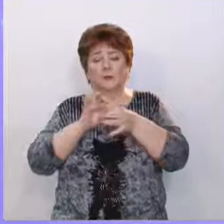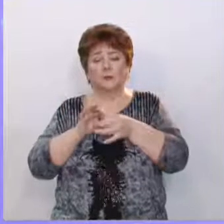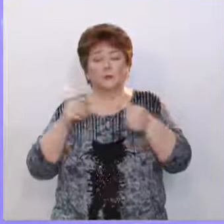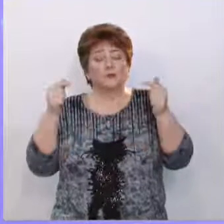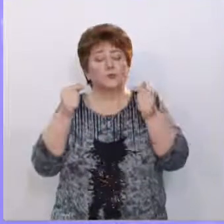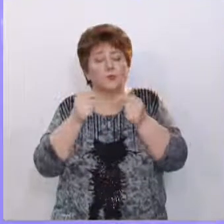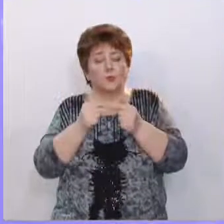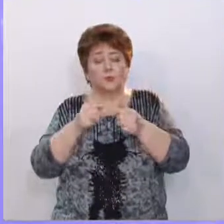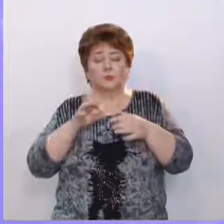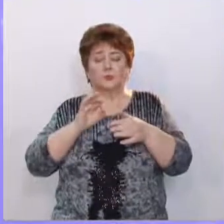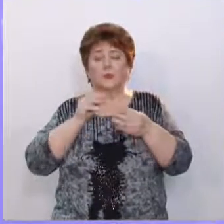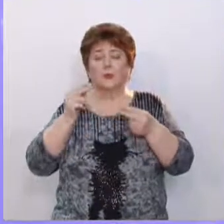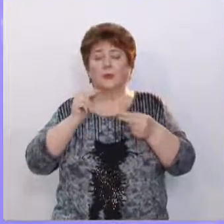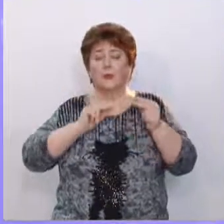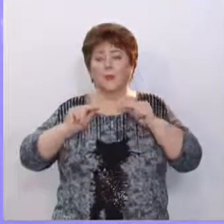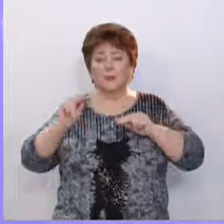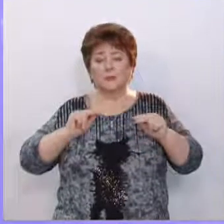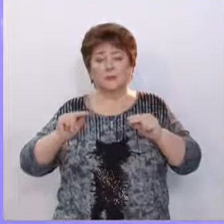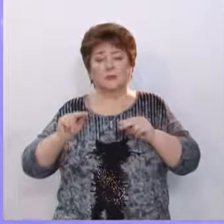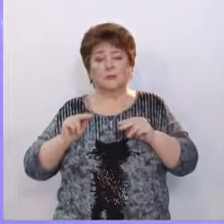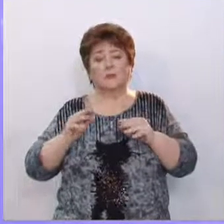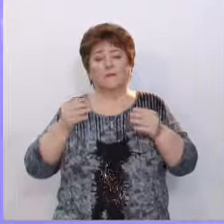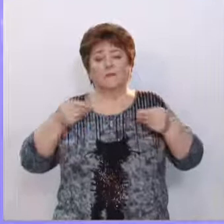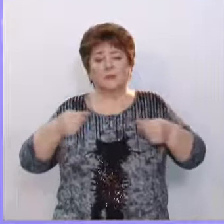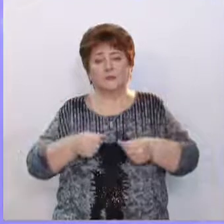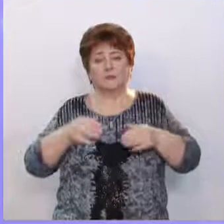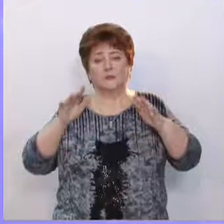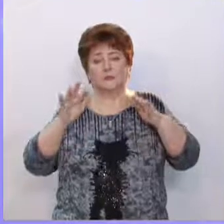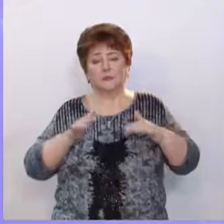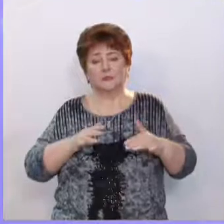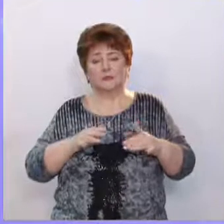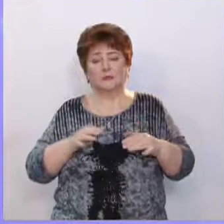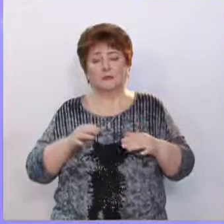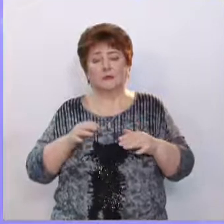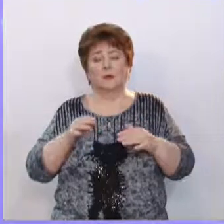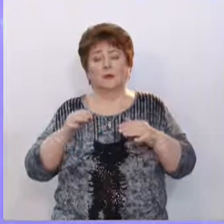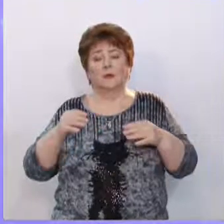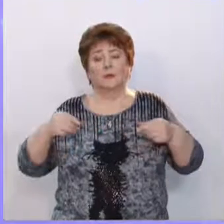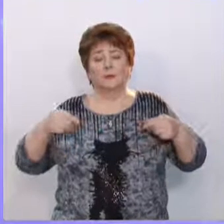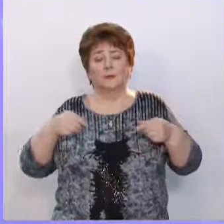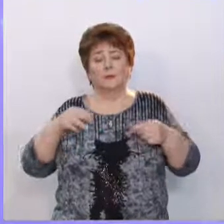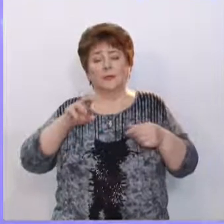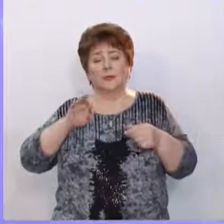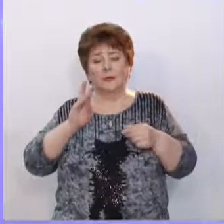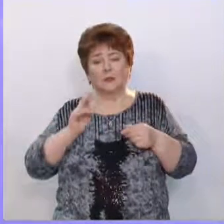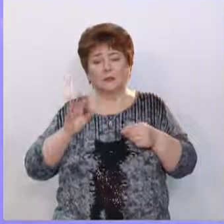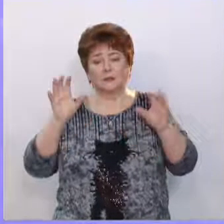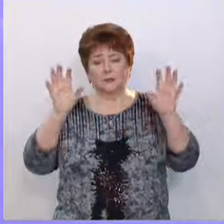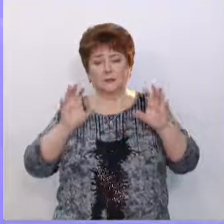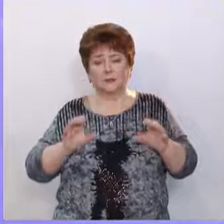более точно описывается весенний снег. Конечно, с прилагательным «серебристый».